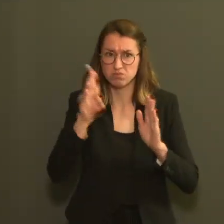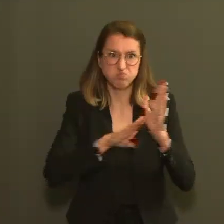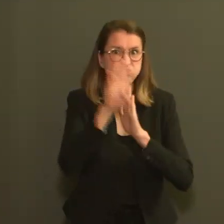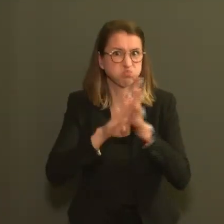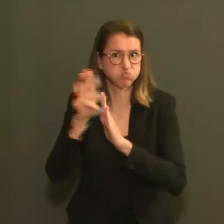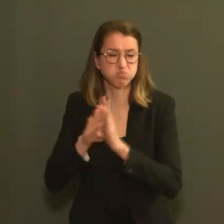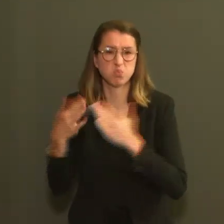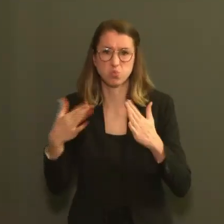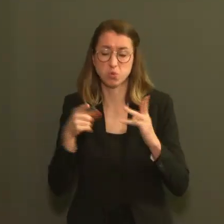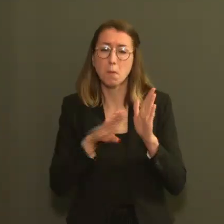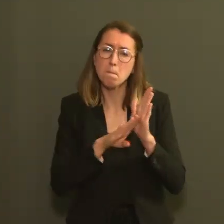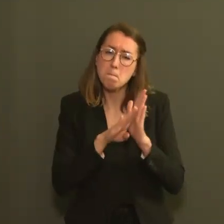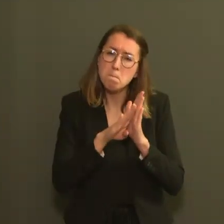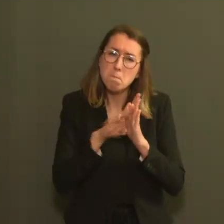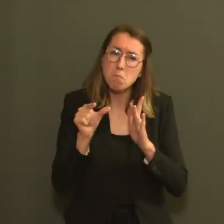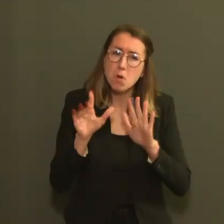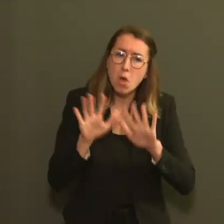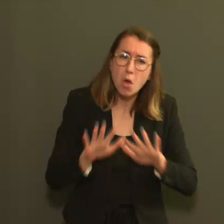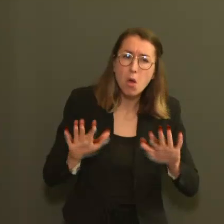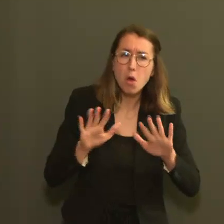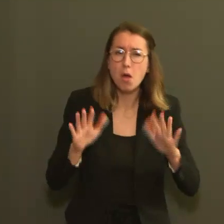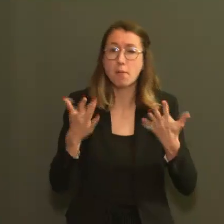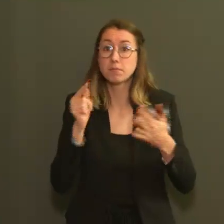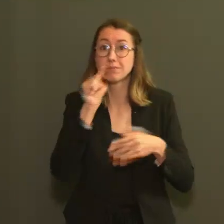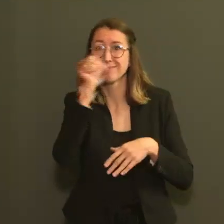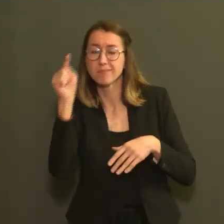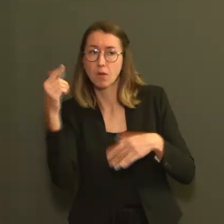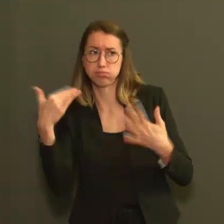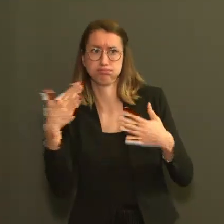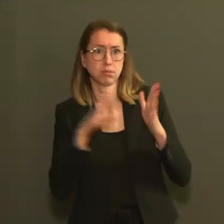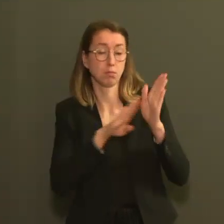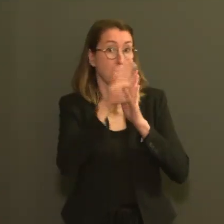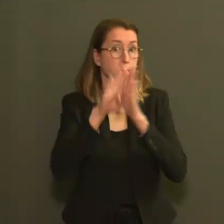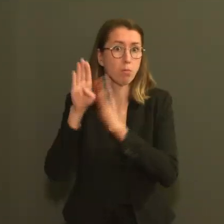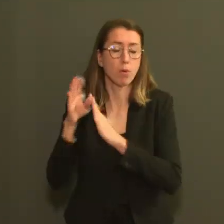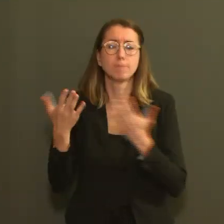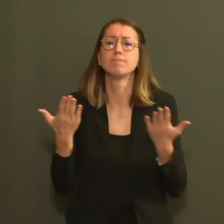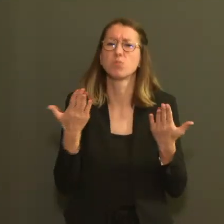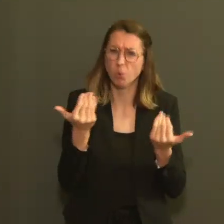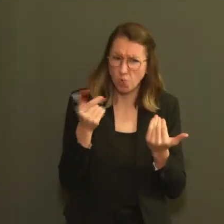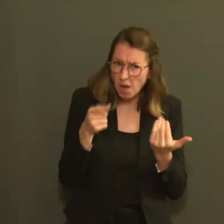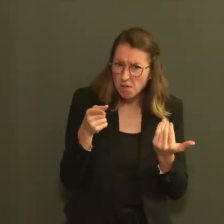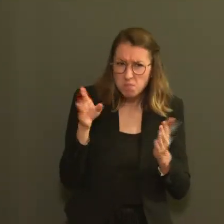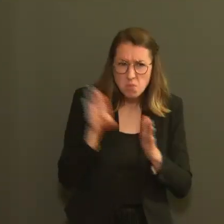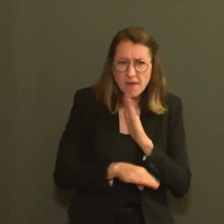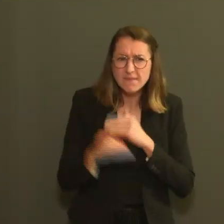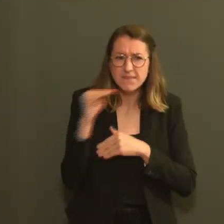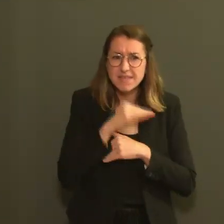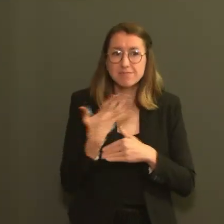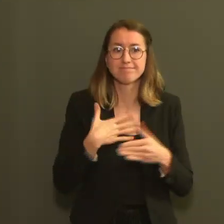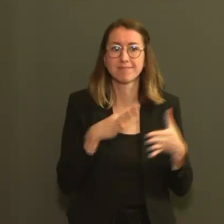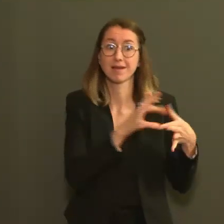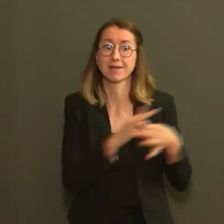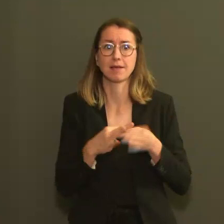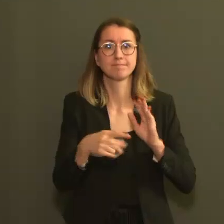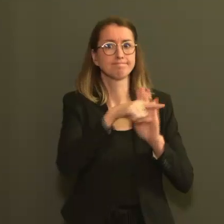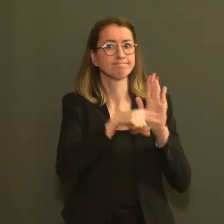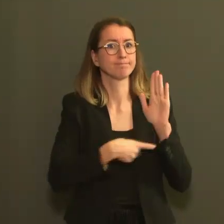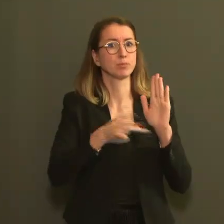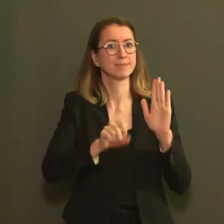lent. Cela peut éventuellement être le fait des mesures plus strictes, mais c'est encore un petit peu tôt par rapport à